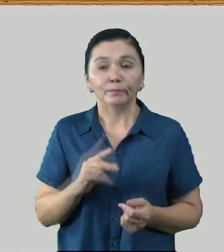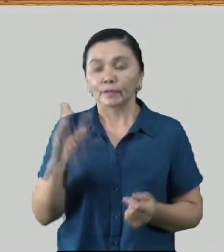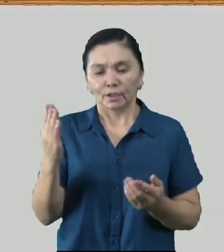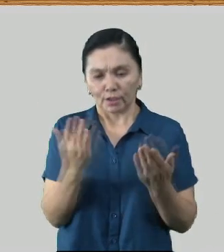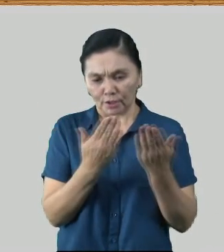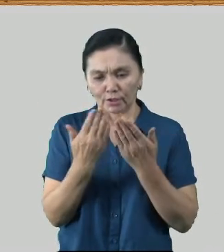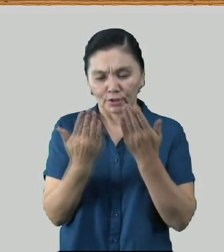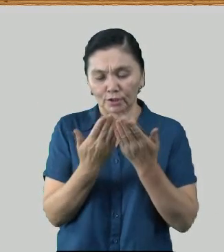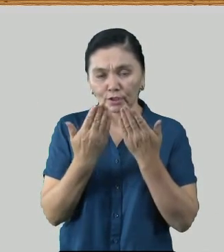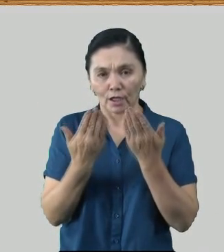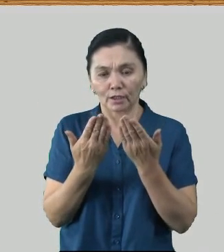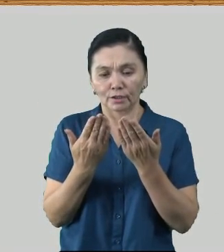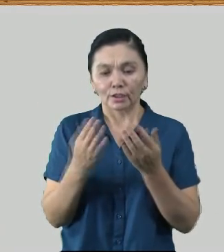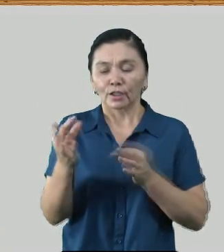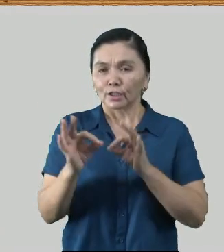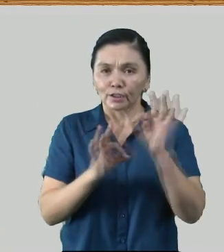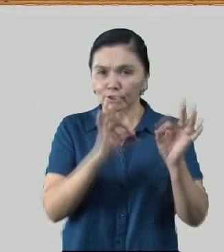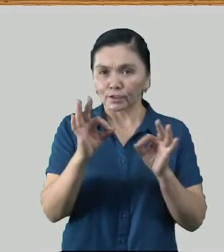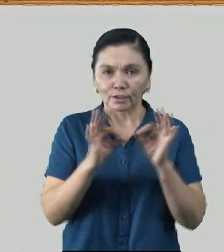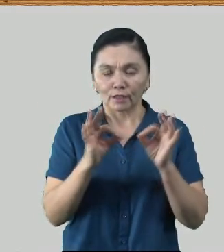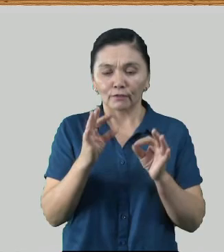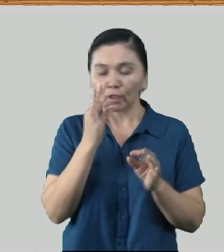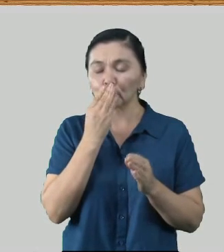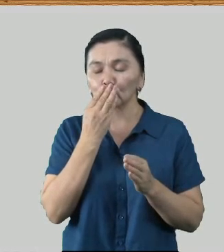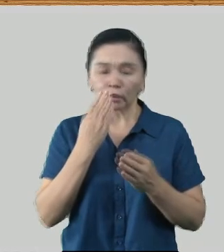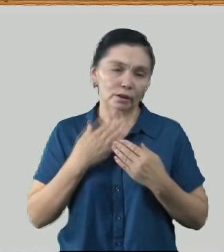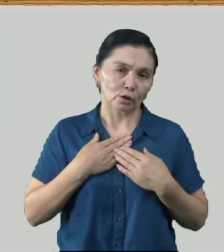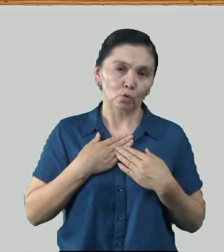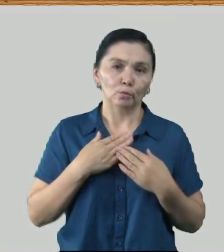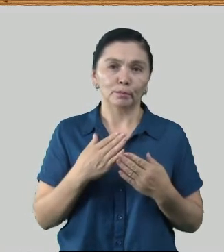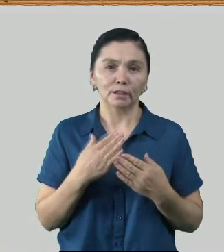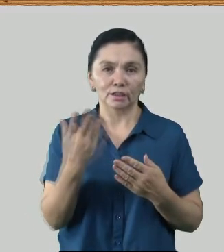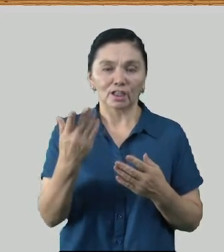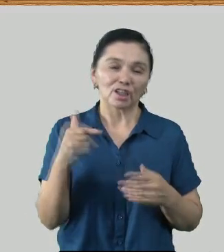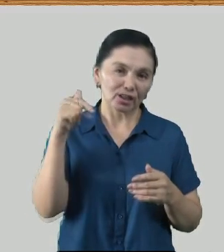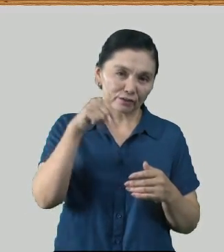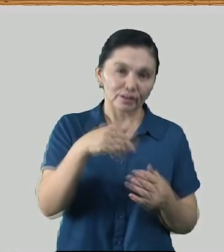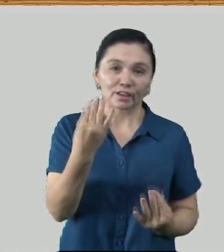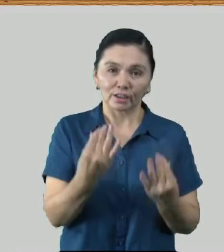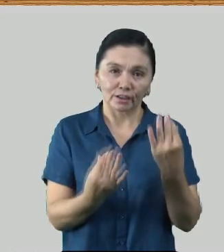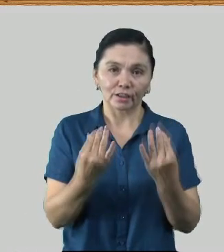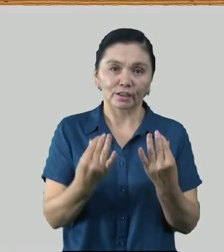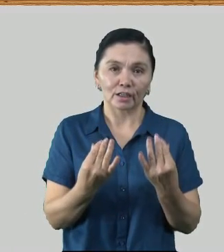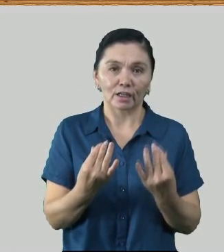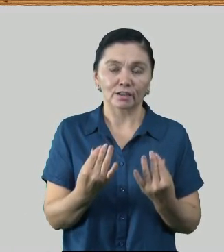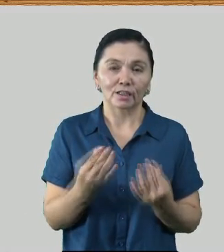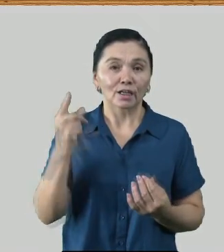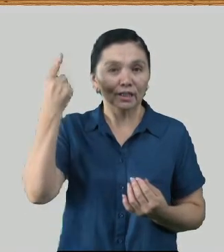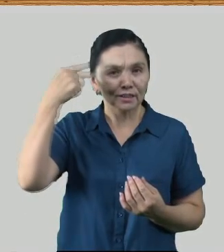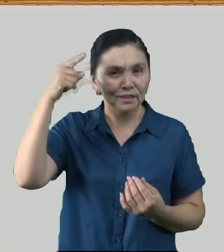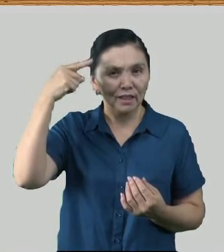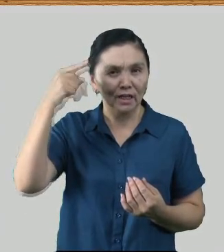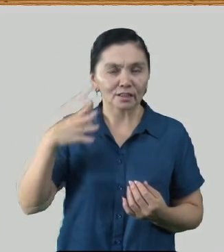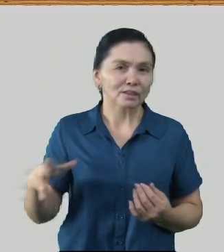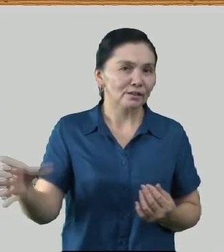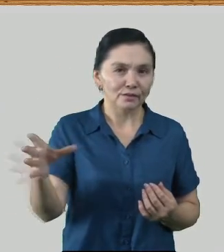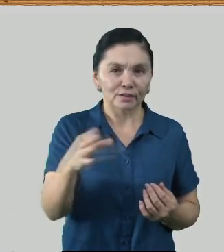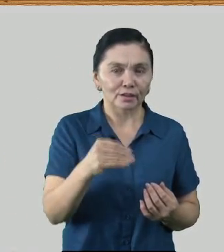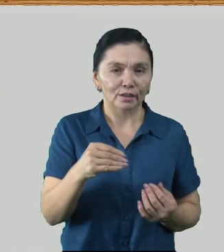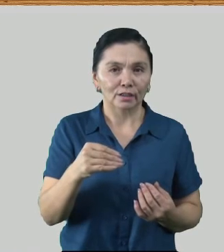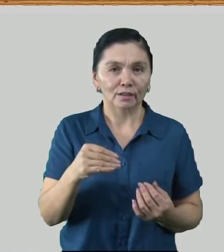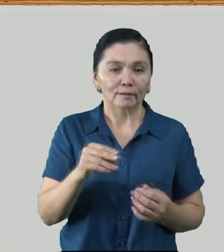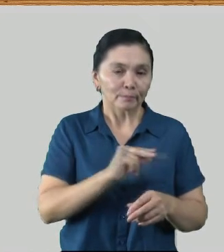и рисовать, их любить и в них играть. Сказки всех